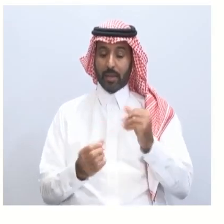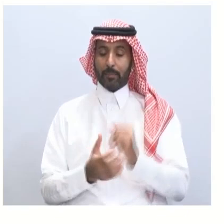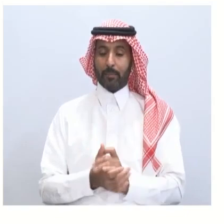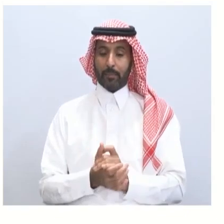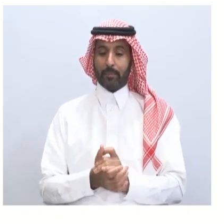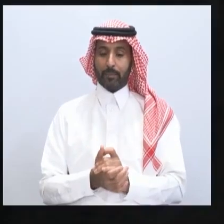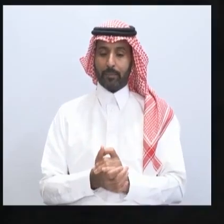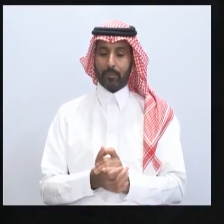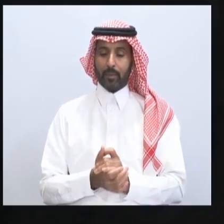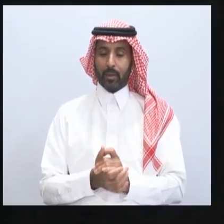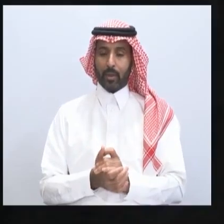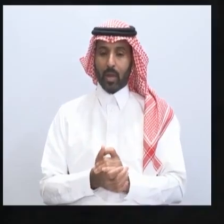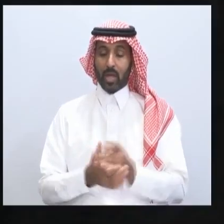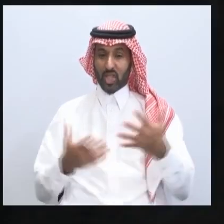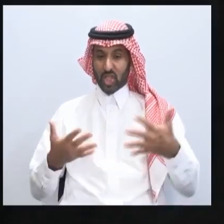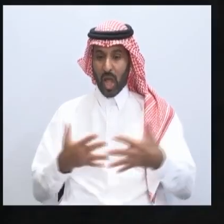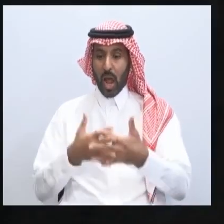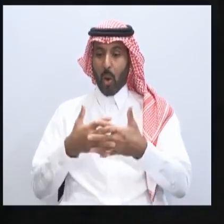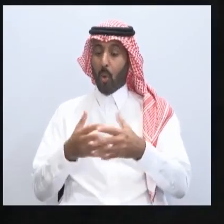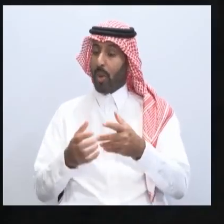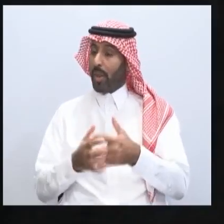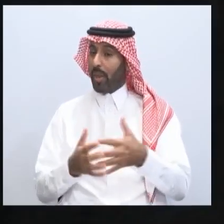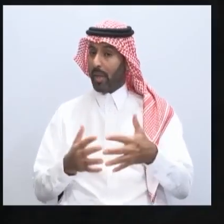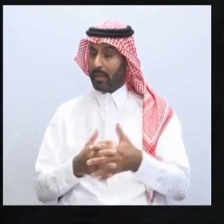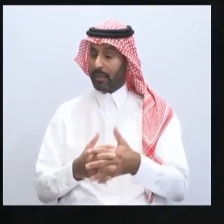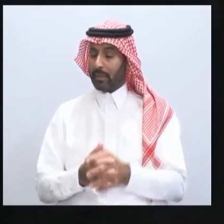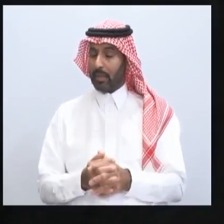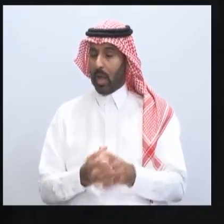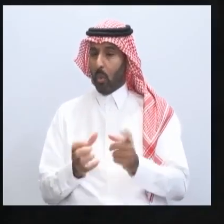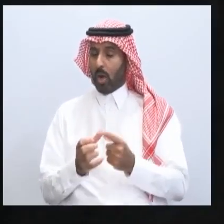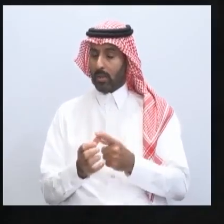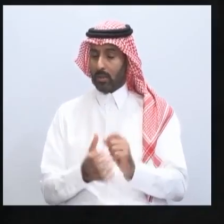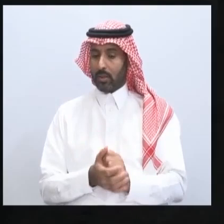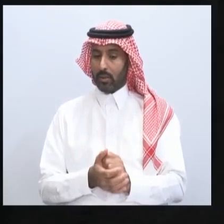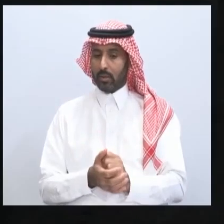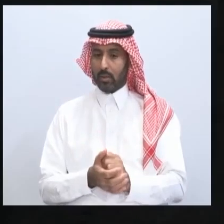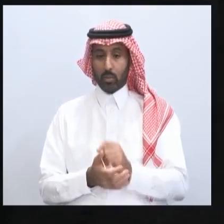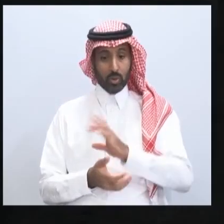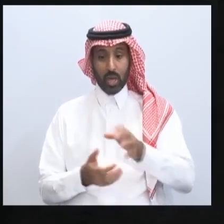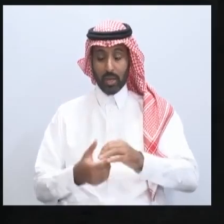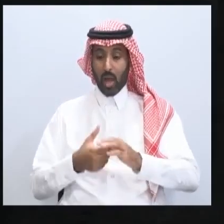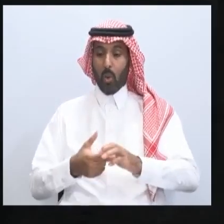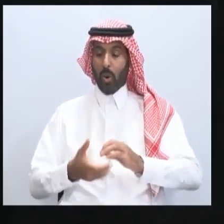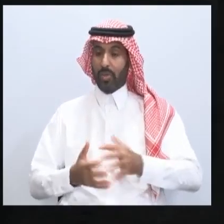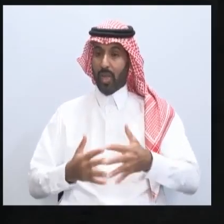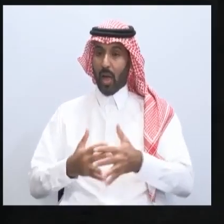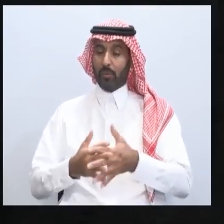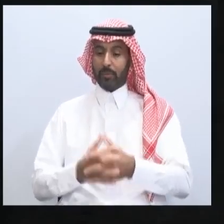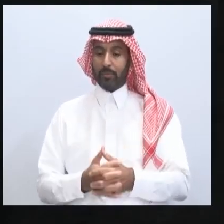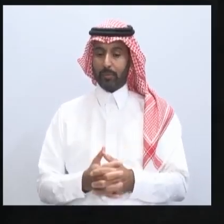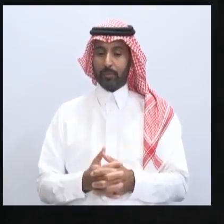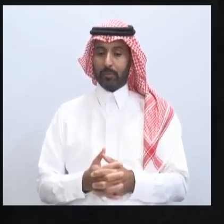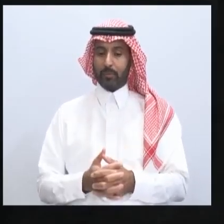درسنا لهذا اليوم لدينا مفهومان المفهوم الاول التعاون المفهوم